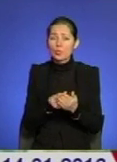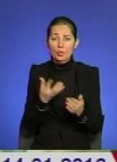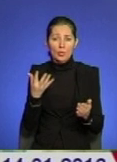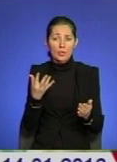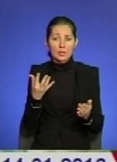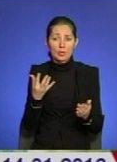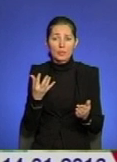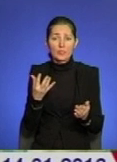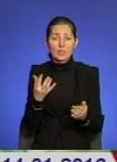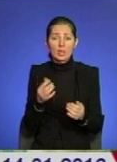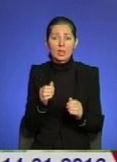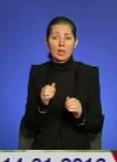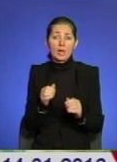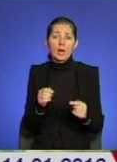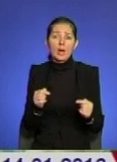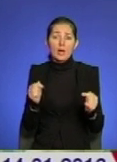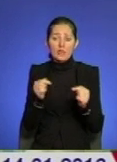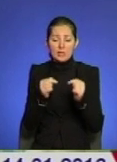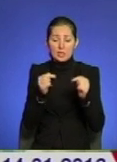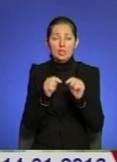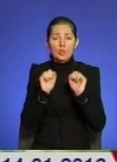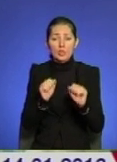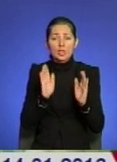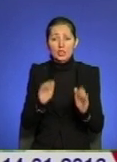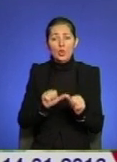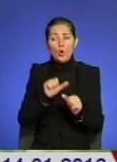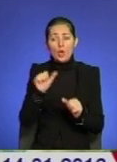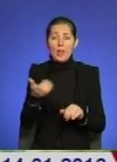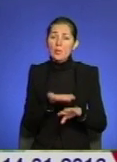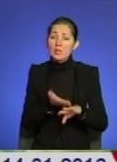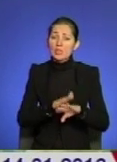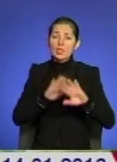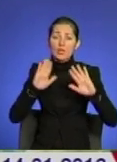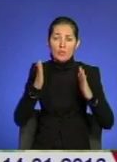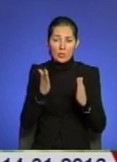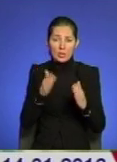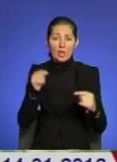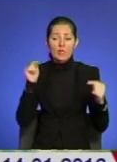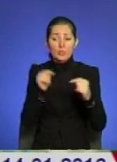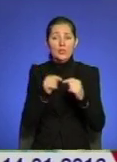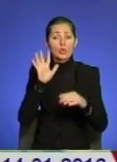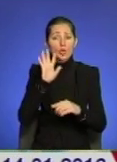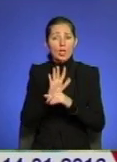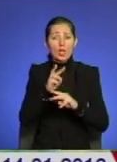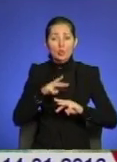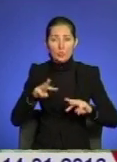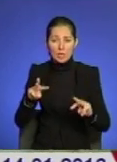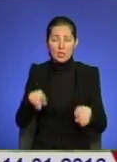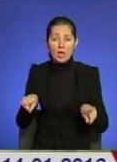дороговизною, підлягають тільки окремі тяжкі випадки, відповідно до наказу міністра, а